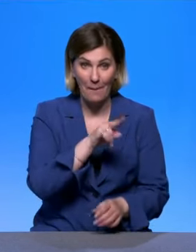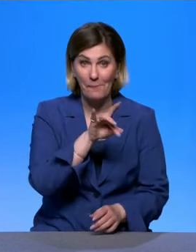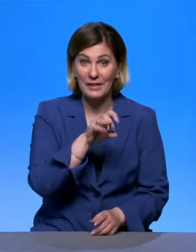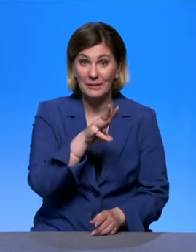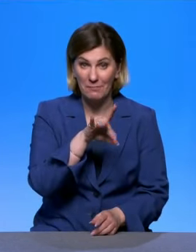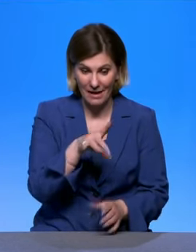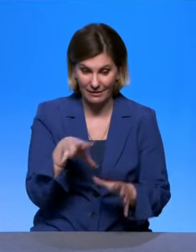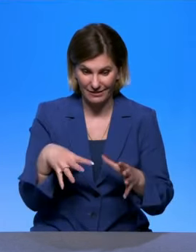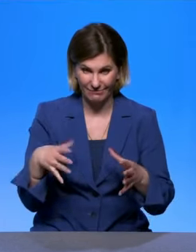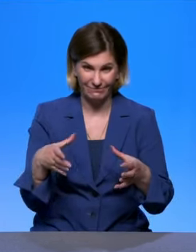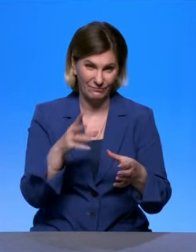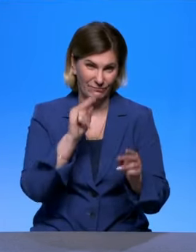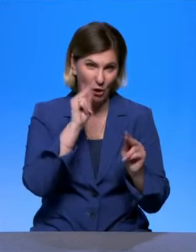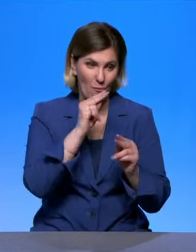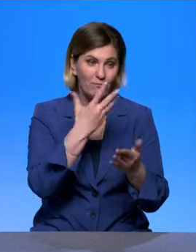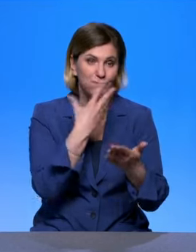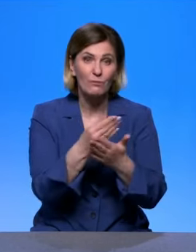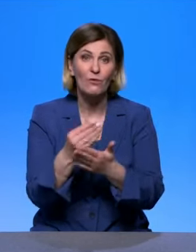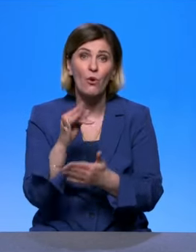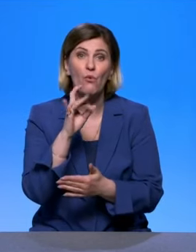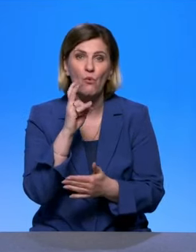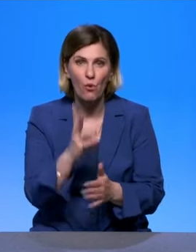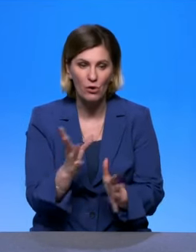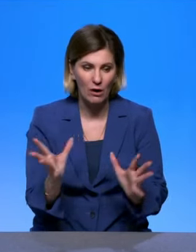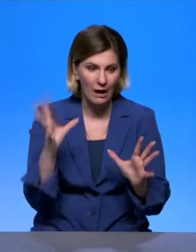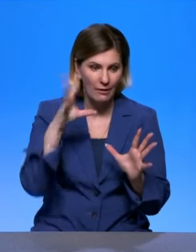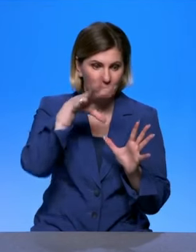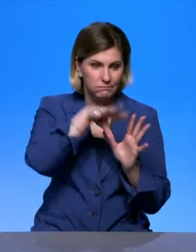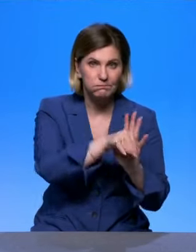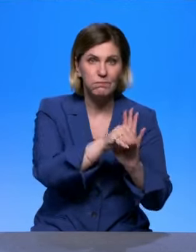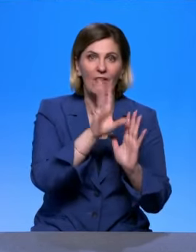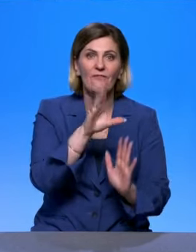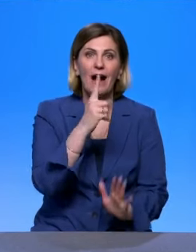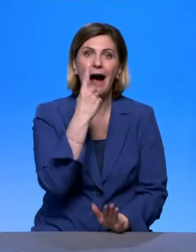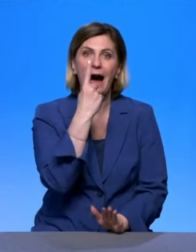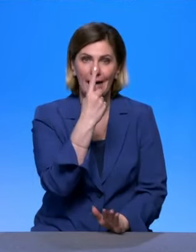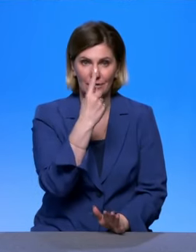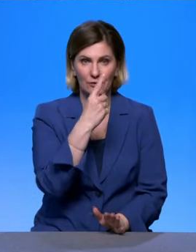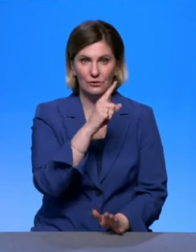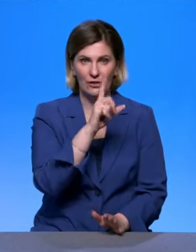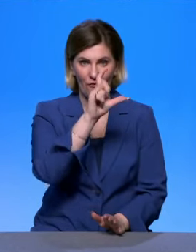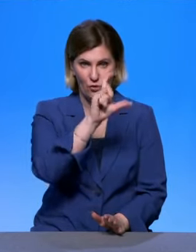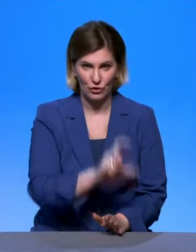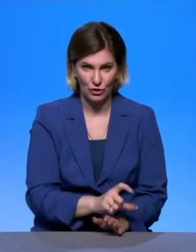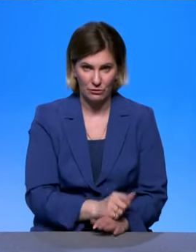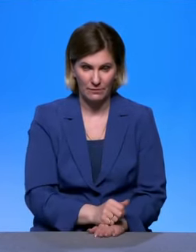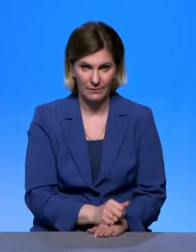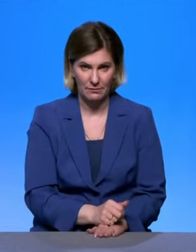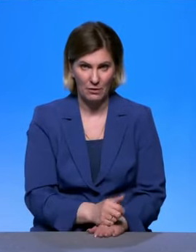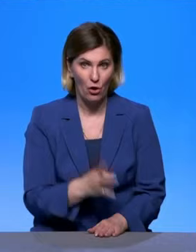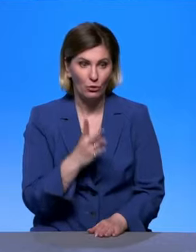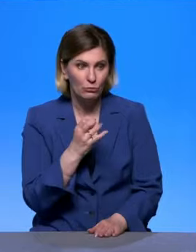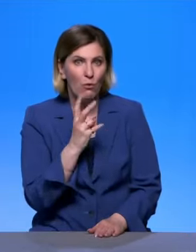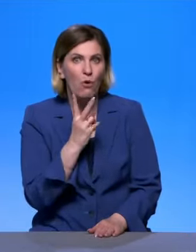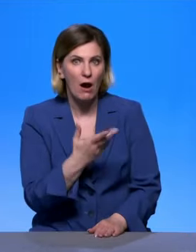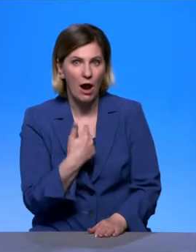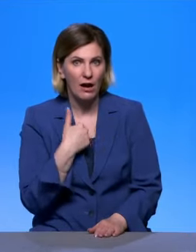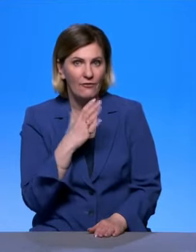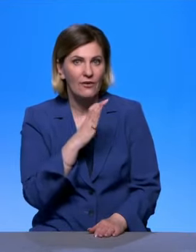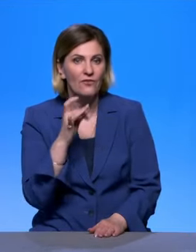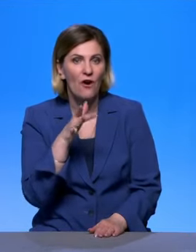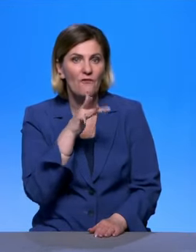школьника. Вот, в конце концов, надо... раньше как-то заталкивалось. Мы же с вами учились в советских школах. Я не боялась школьных экзаменов, да, я понимала, что